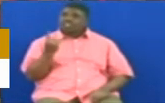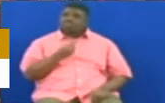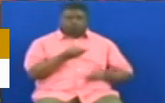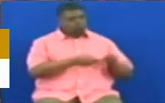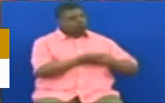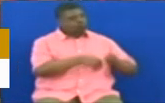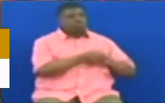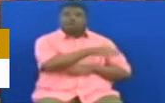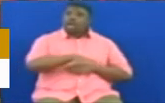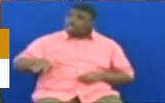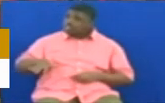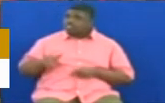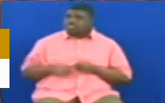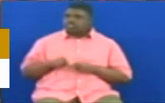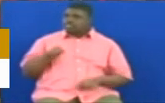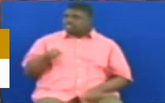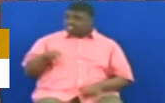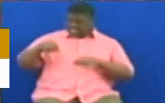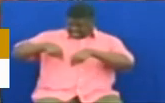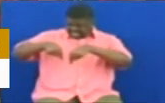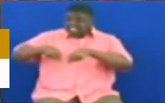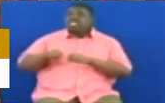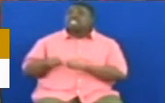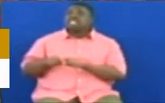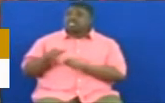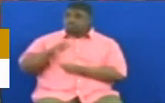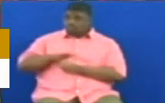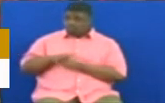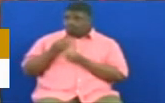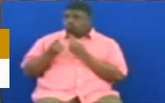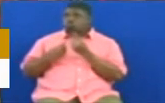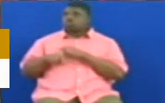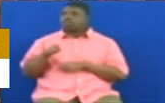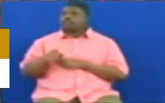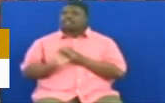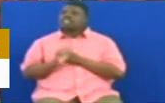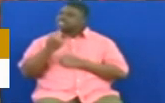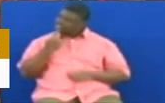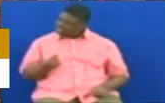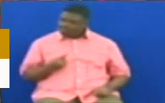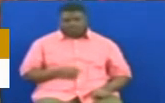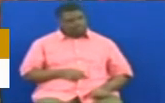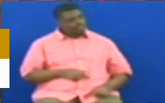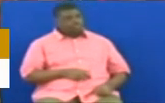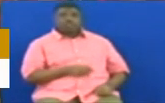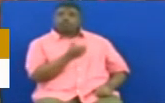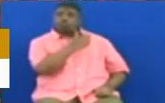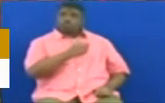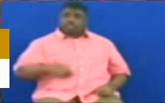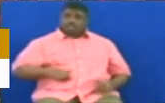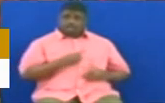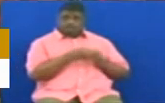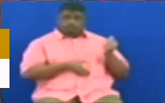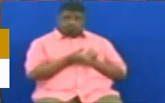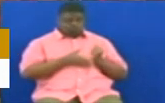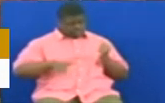wa bahari, na ambayo ndio hii ambayo wabunge wengi wameongea. Na hii nizungumze kwa niaba ya serikali. Baada ya Mheshimiwa Rais